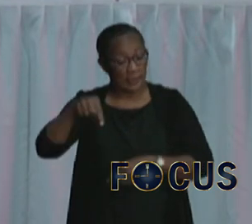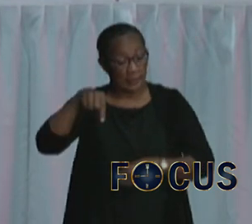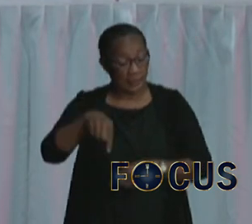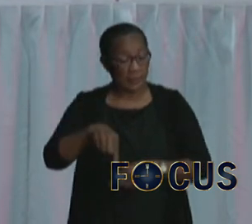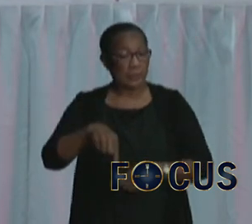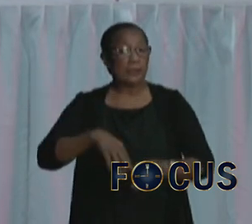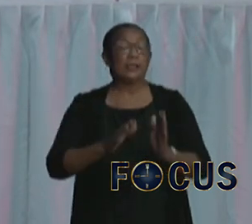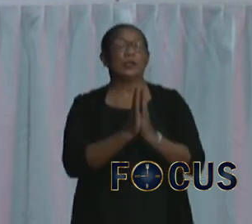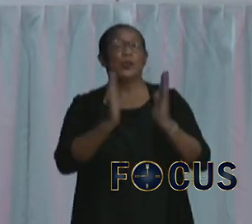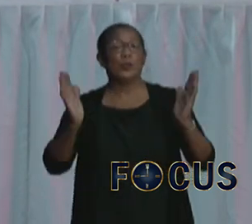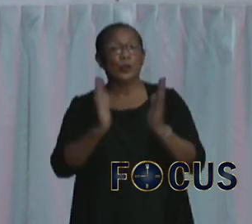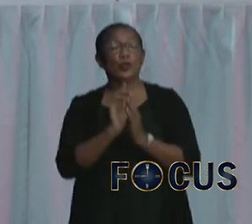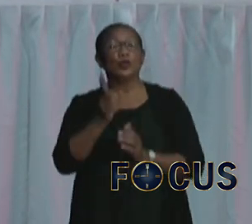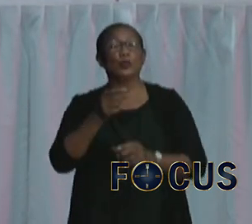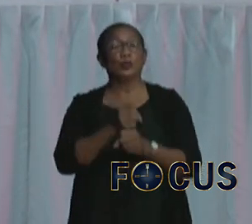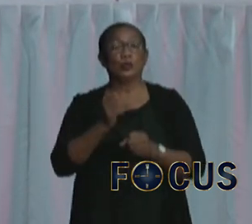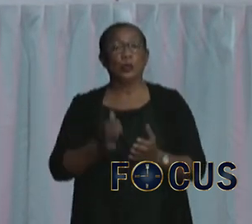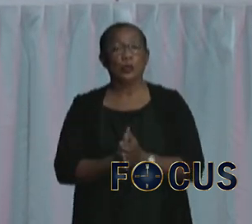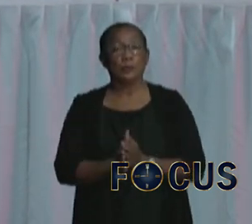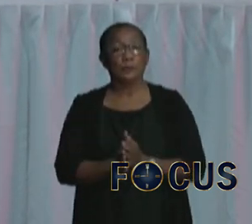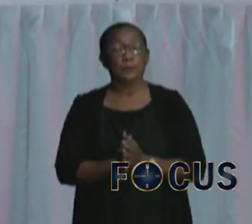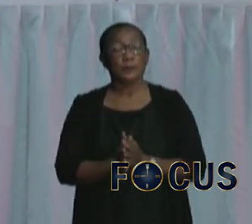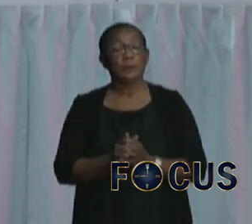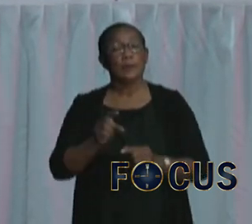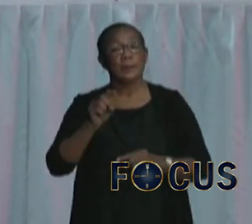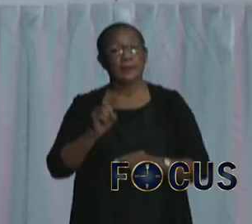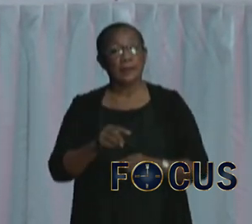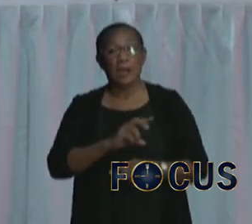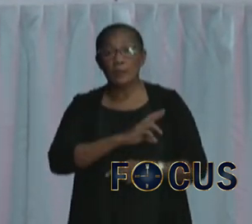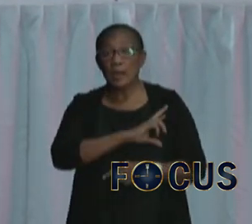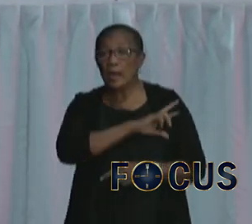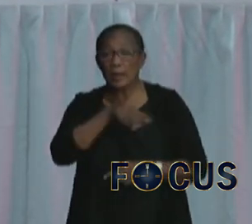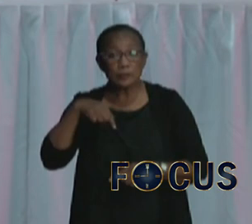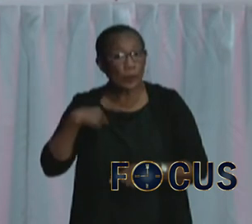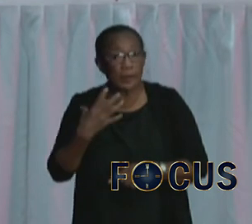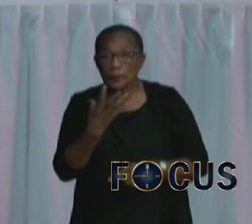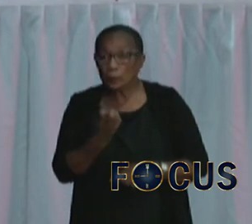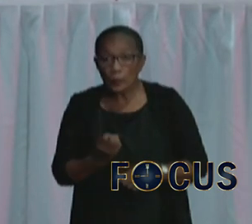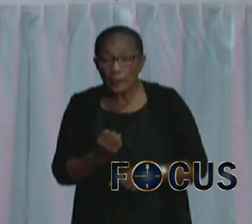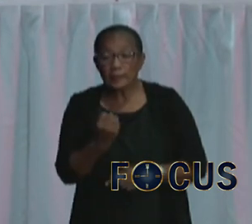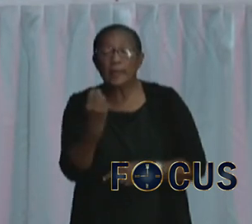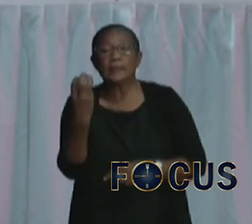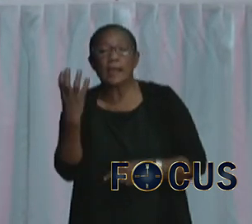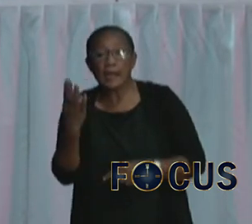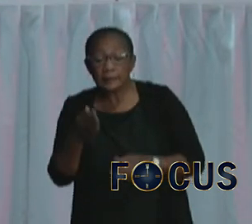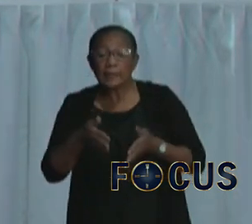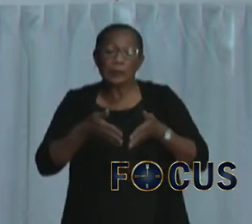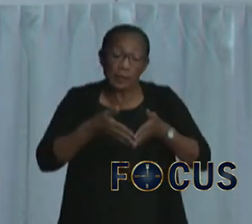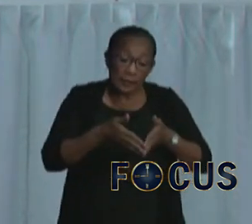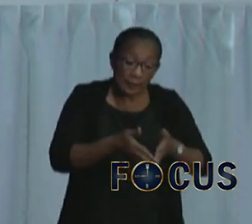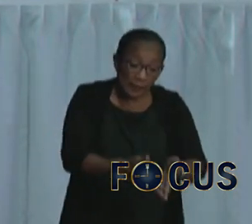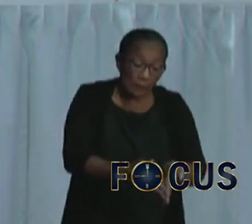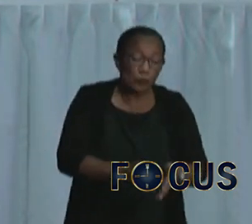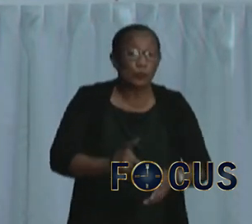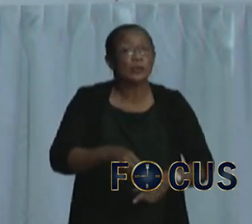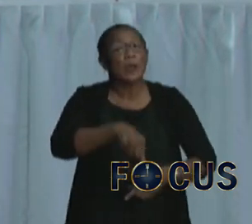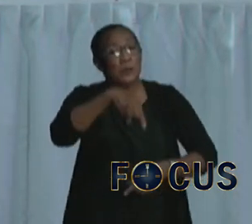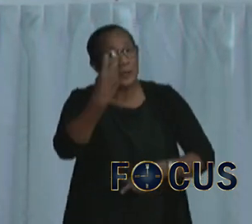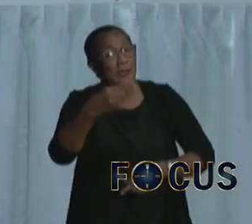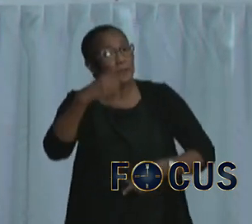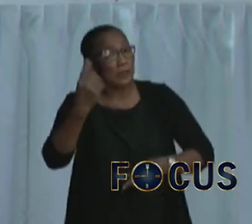deze periode moeten doen. Met name als we niet willen dat het aantal begrafenissen in Suriname enorm zal